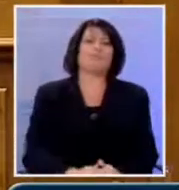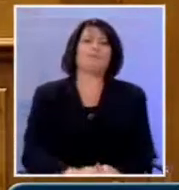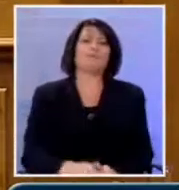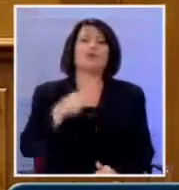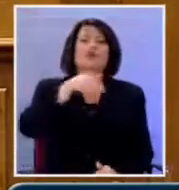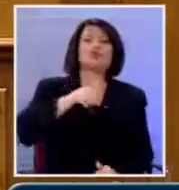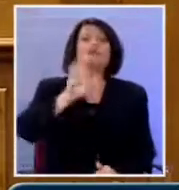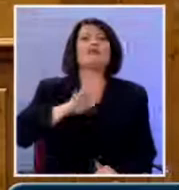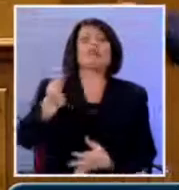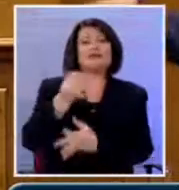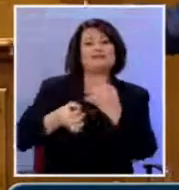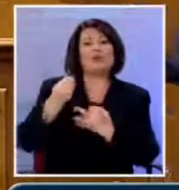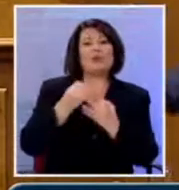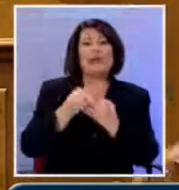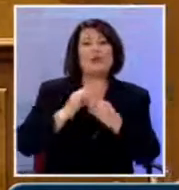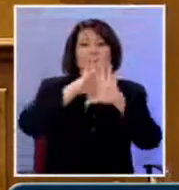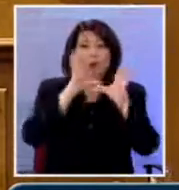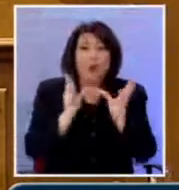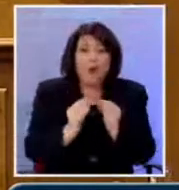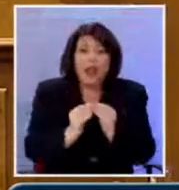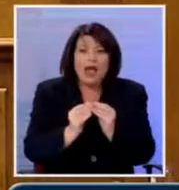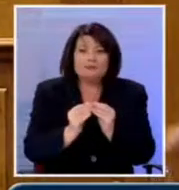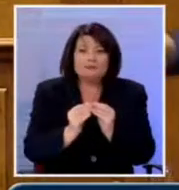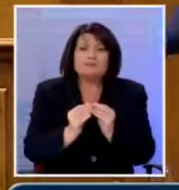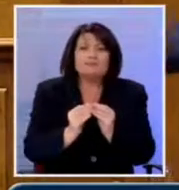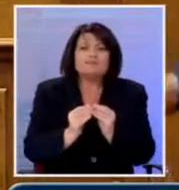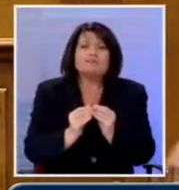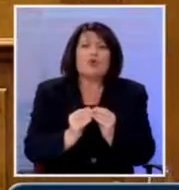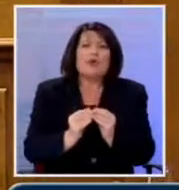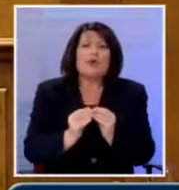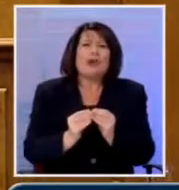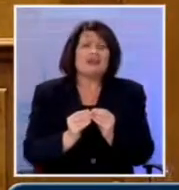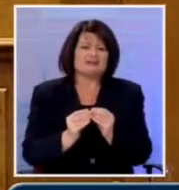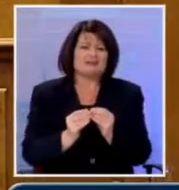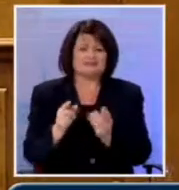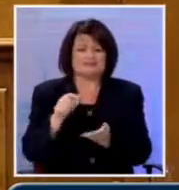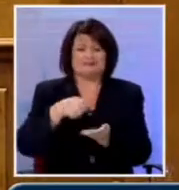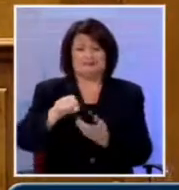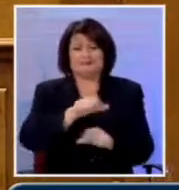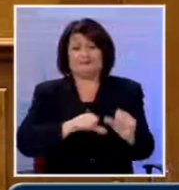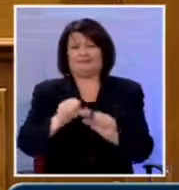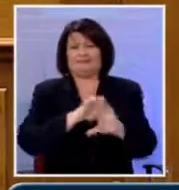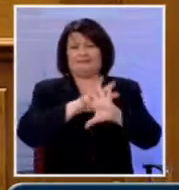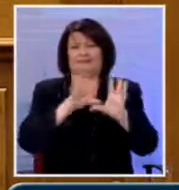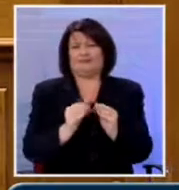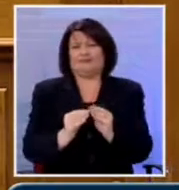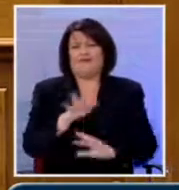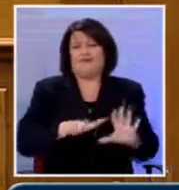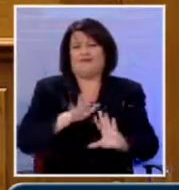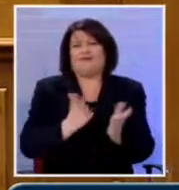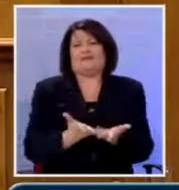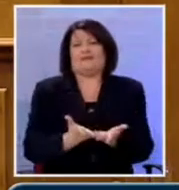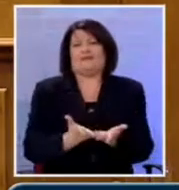ο Βάμβουκας που λέει πειραγμένα όλα και στο προσχέδιο του προϋπολογισμού και σε αυτές τις ανακοινώσεις